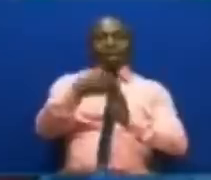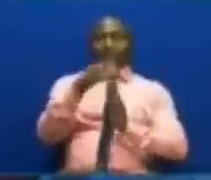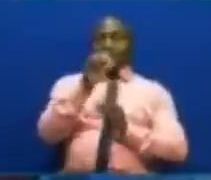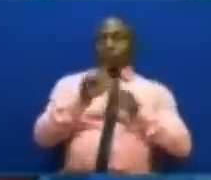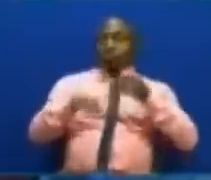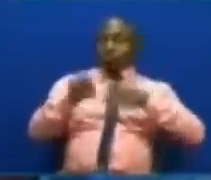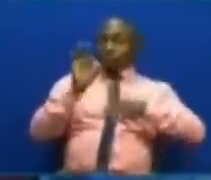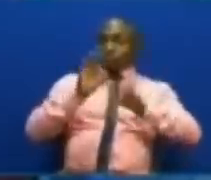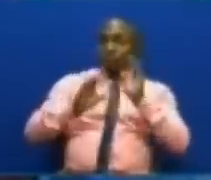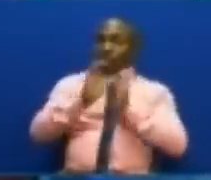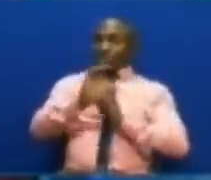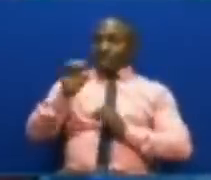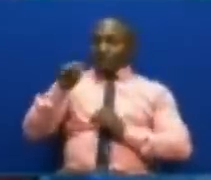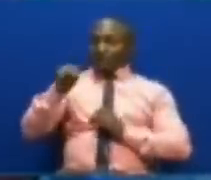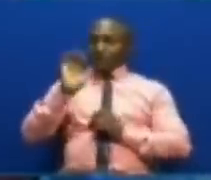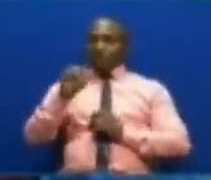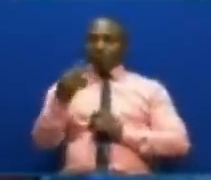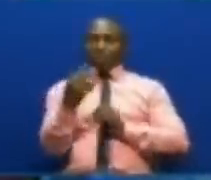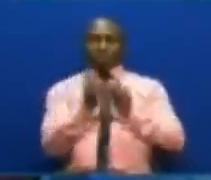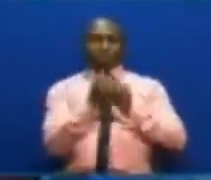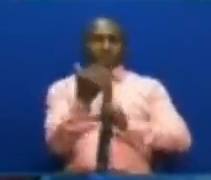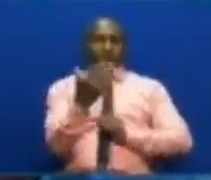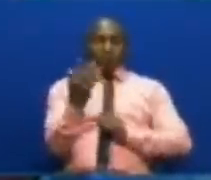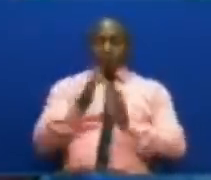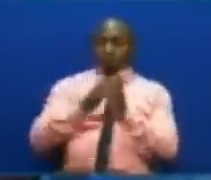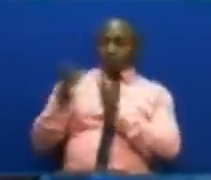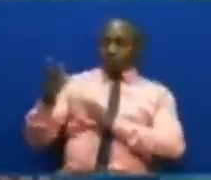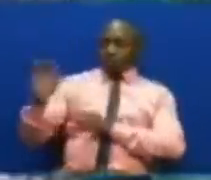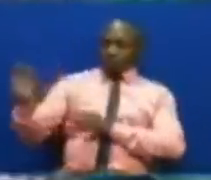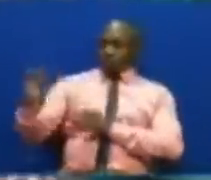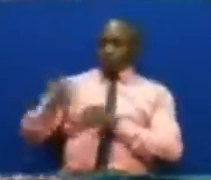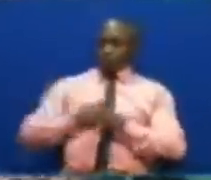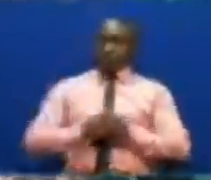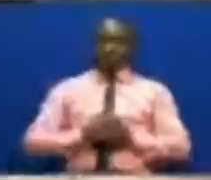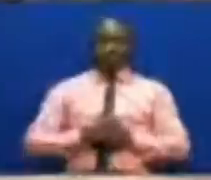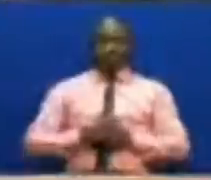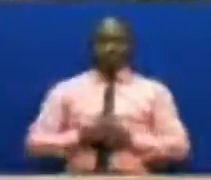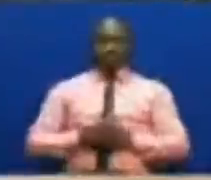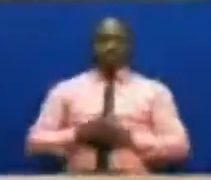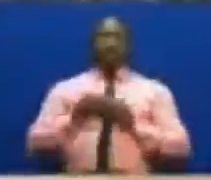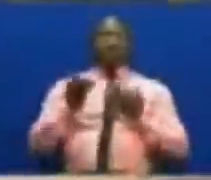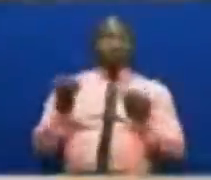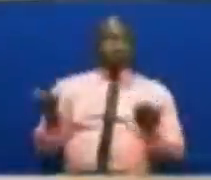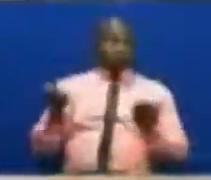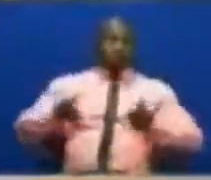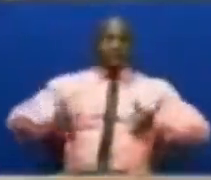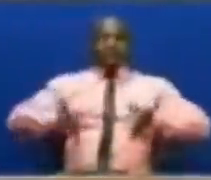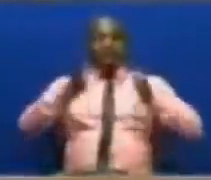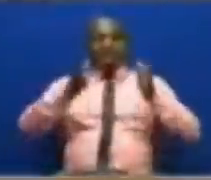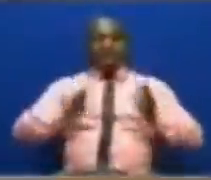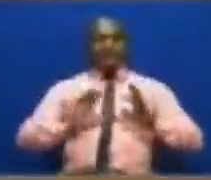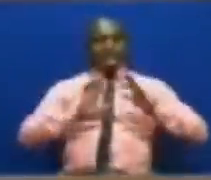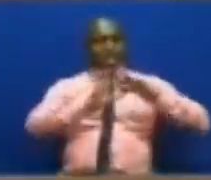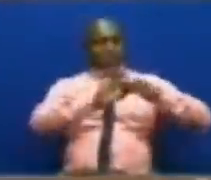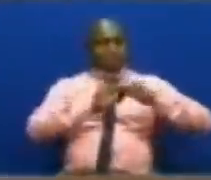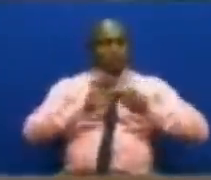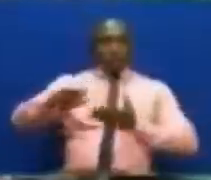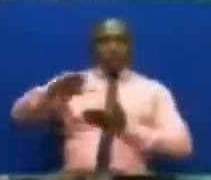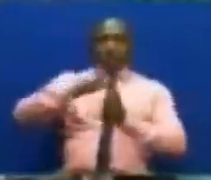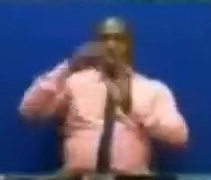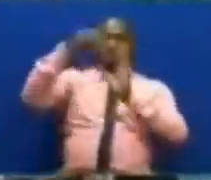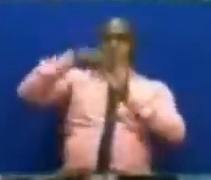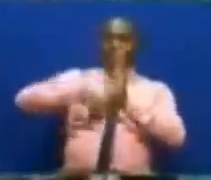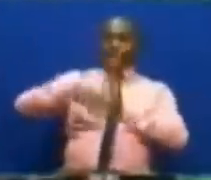2015-20. Kwanza ni barabara Kiungo, katika eneo hili la Kusini Pemba.